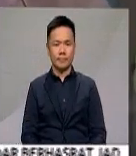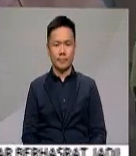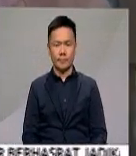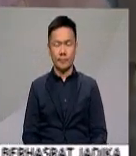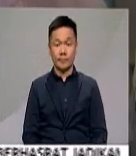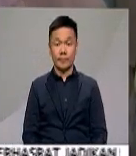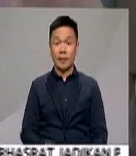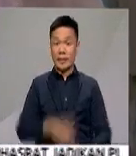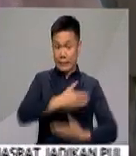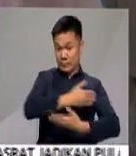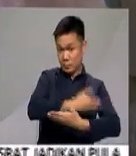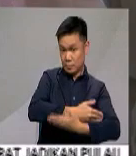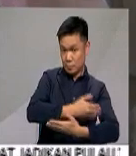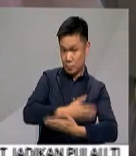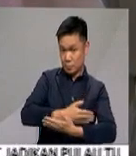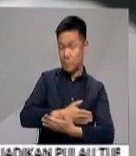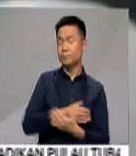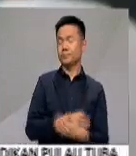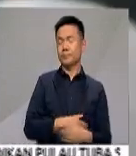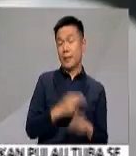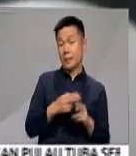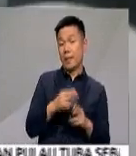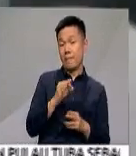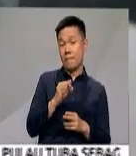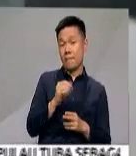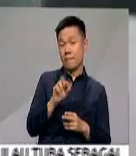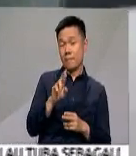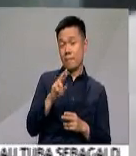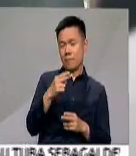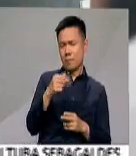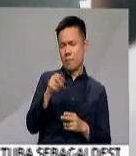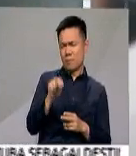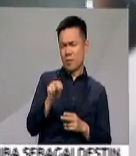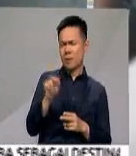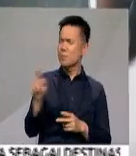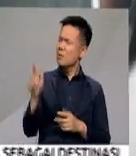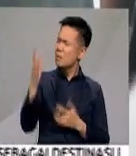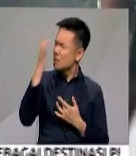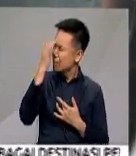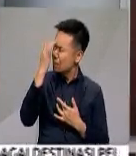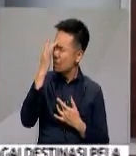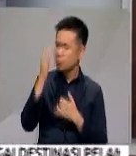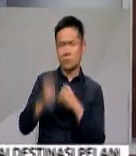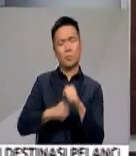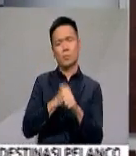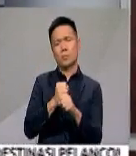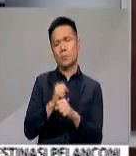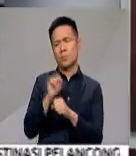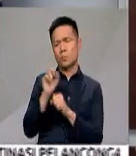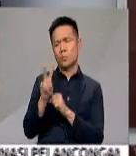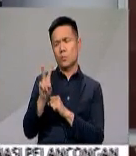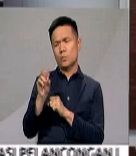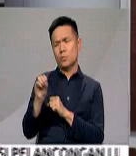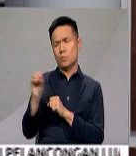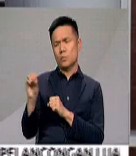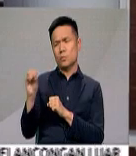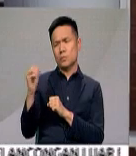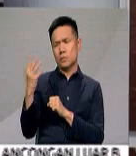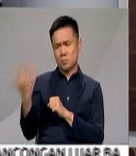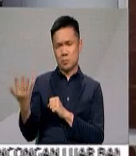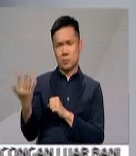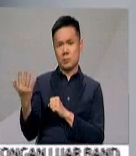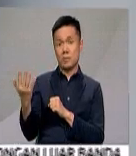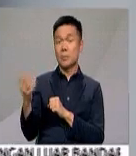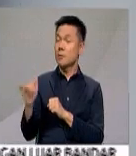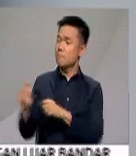Menurut anak Allahyarham Muhammad Farhan, arwah ibunya mula sakit sekitar tahun 2005. Jenazah selamat dikebumikan di